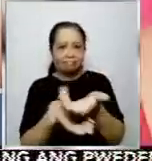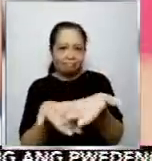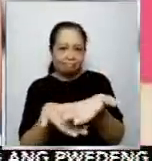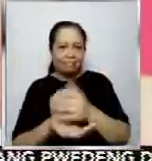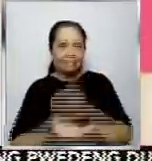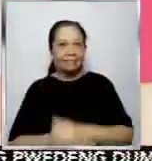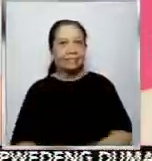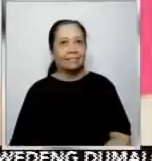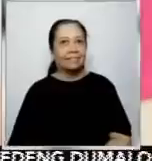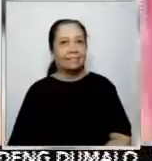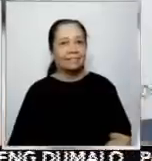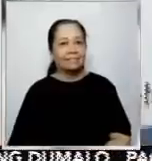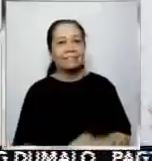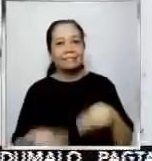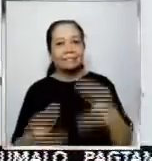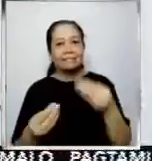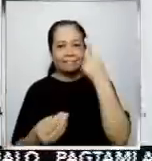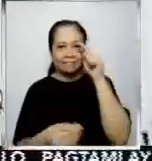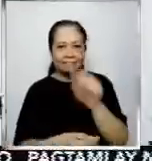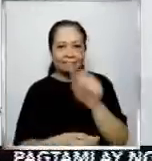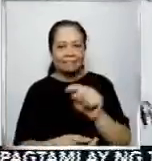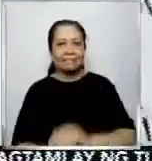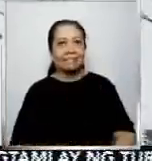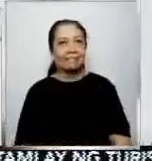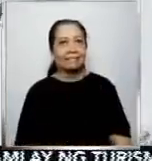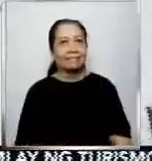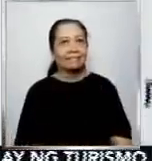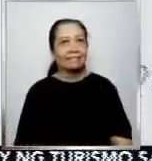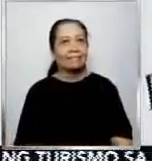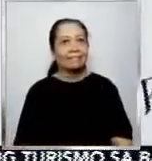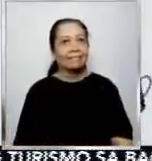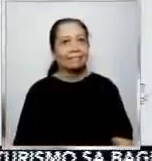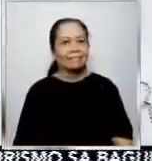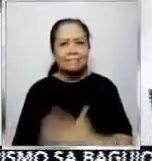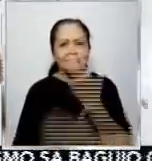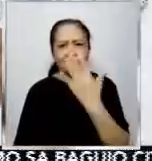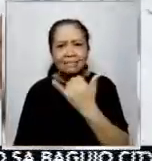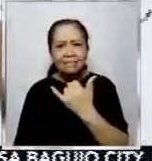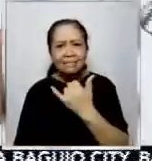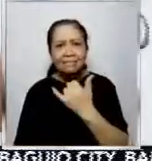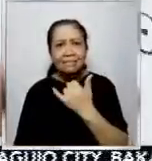Oh, bakit po? Kahapon ang saya-saya ng mukha niyo